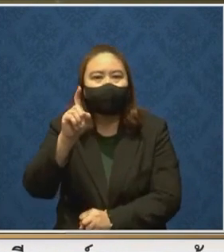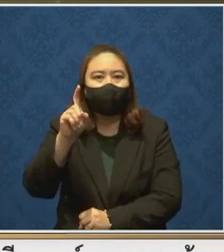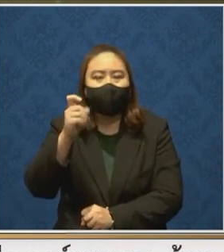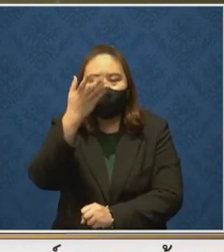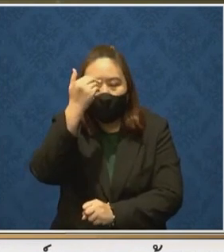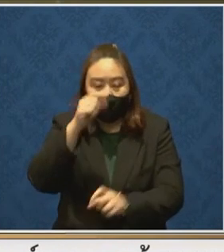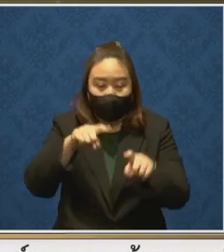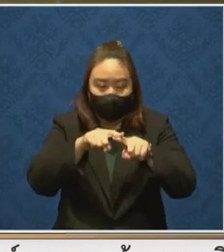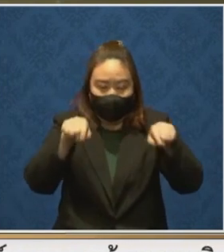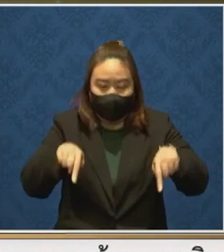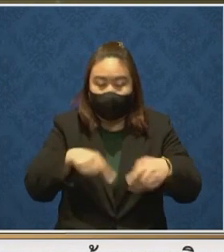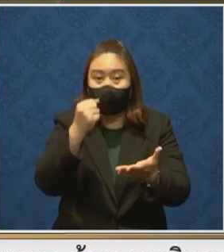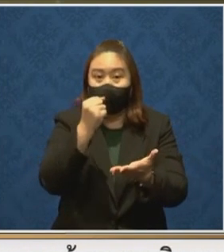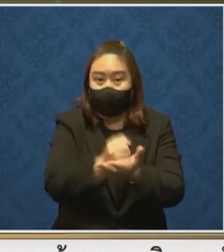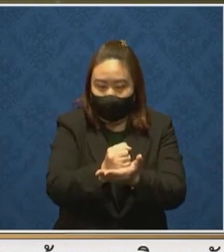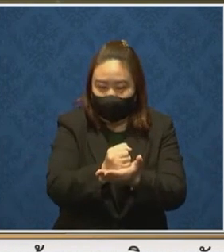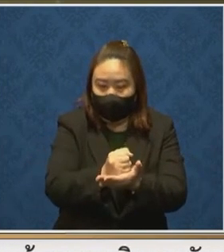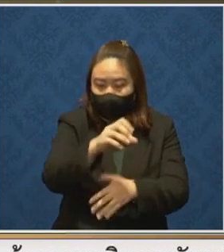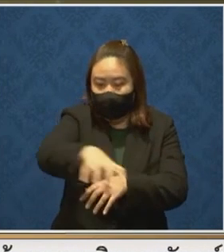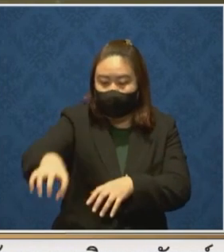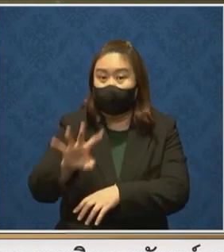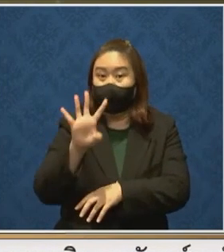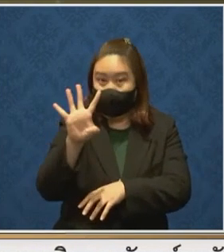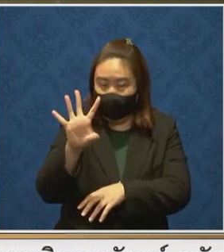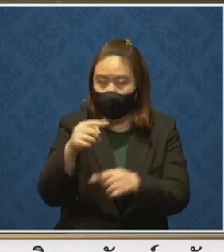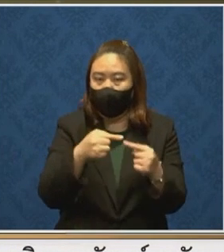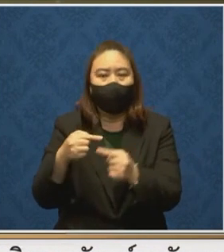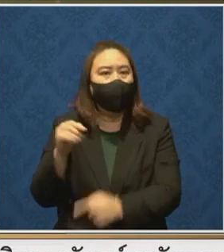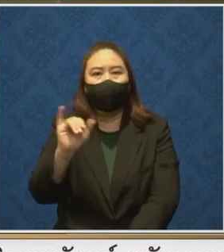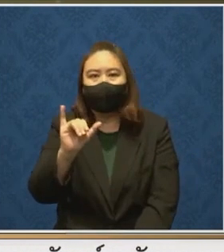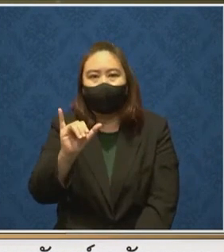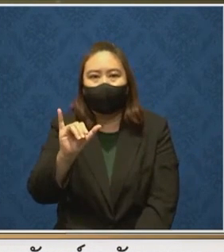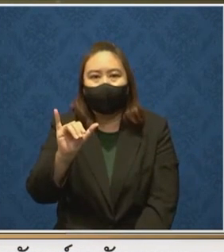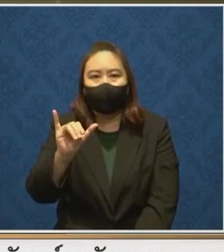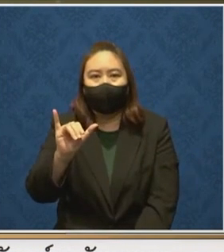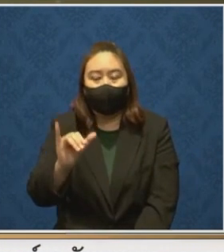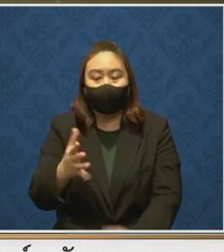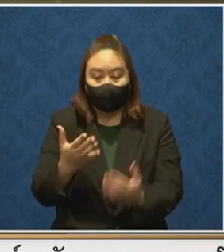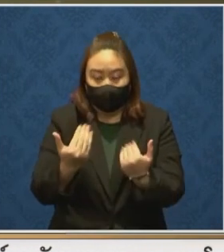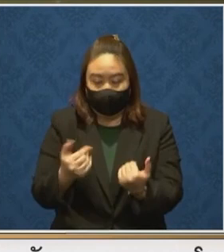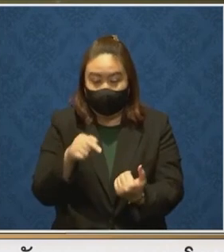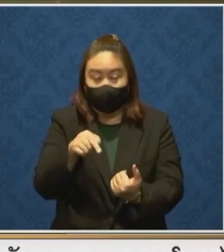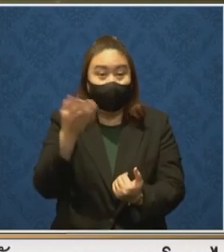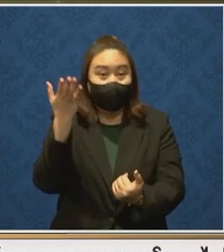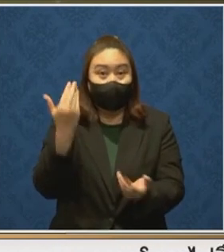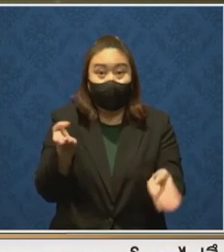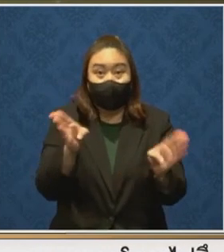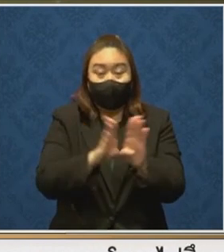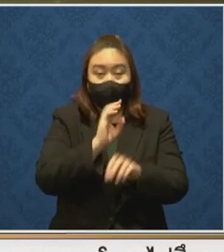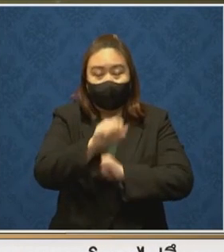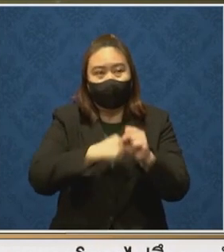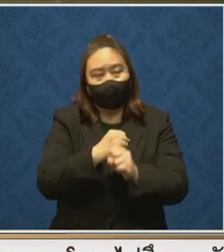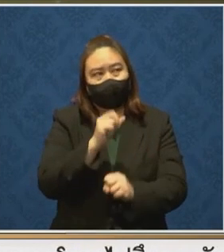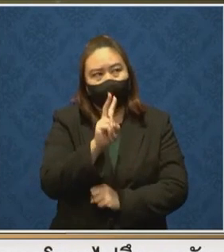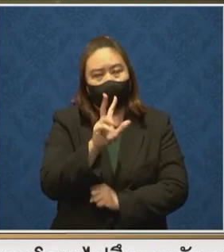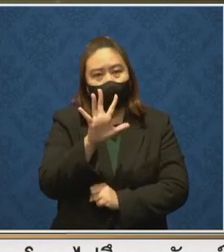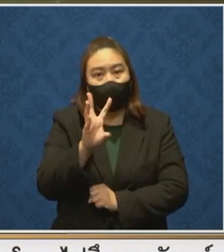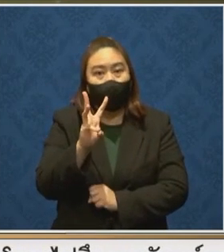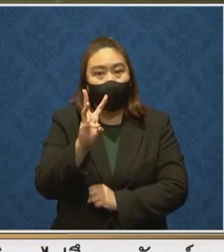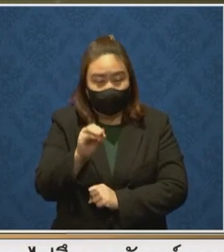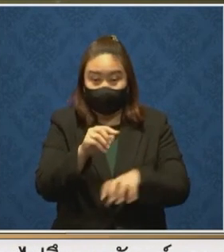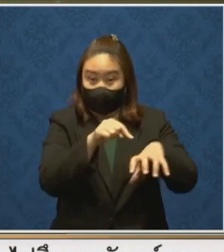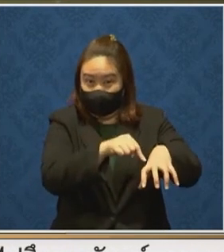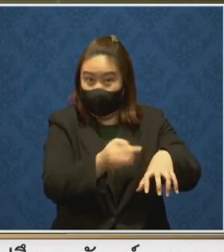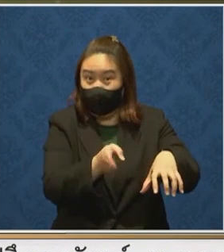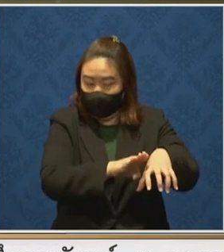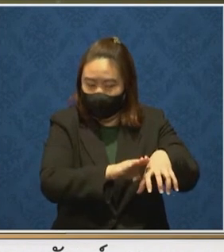อายุบตรประทานเหมือง 4 แรงและแรงควอตซ์จะทำใหเหองชาตรีที่ถูกปิดไปตั้แตปี 2,160 สามารถกลบ